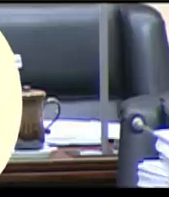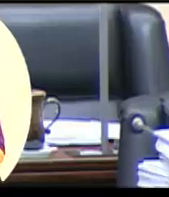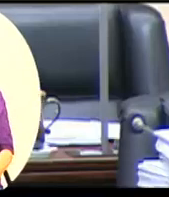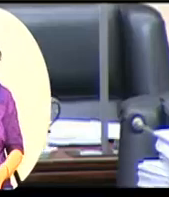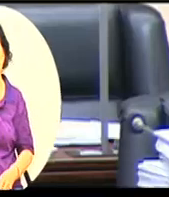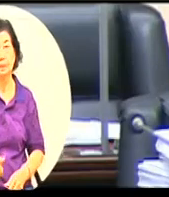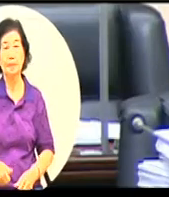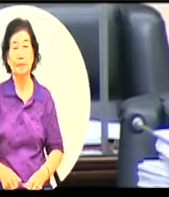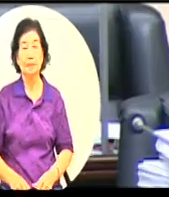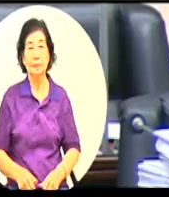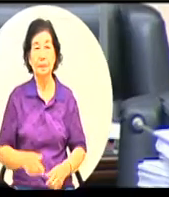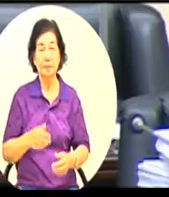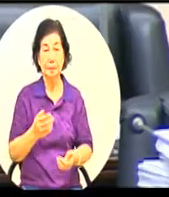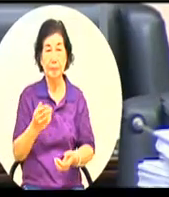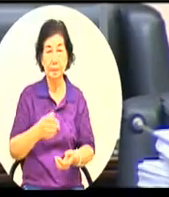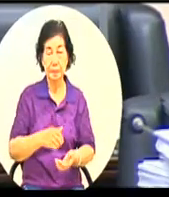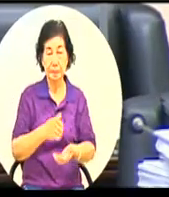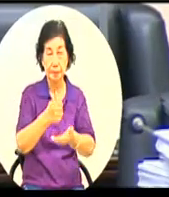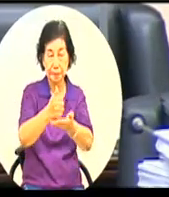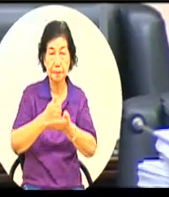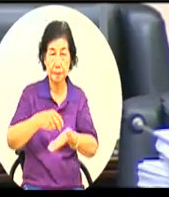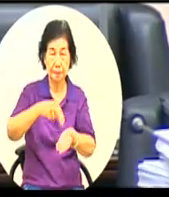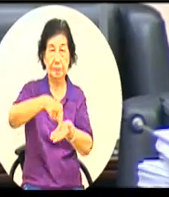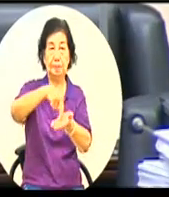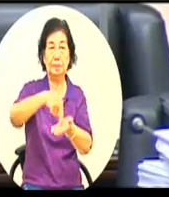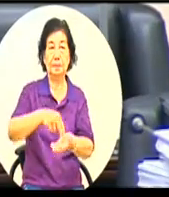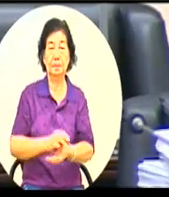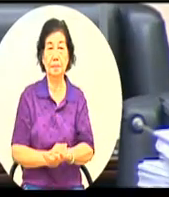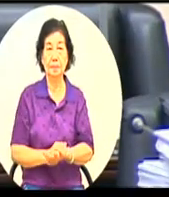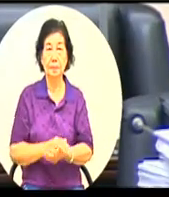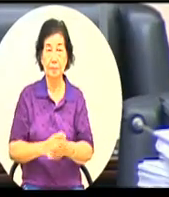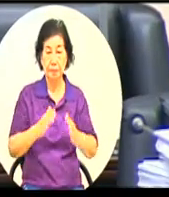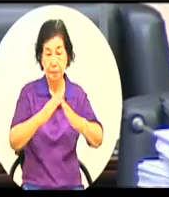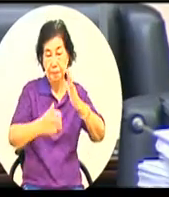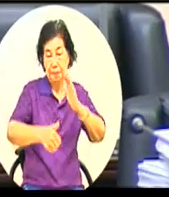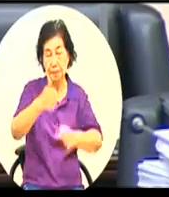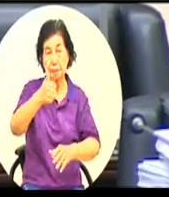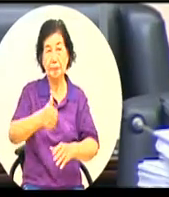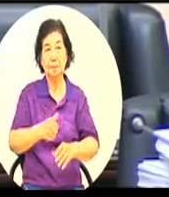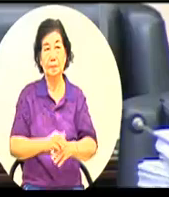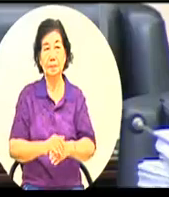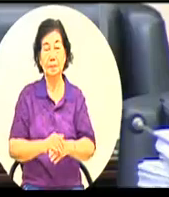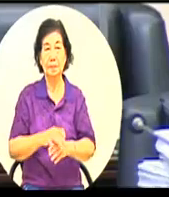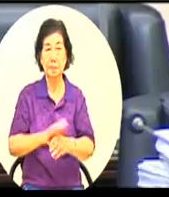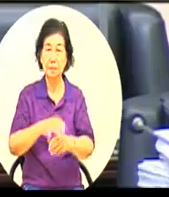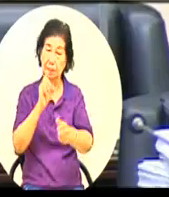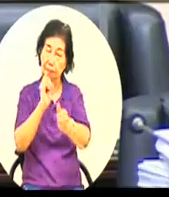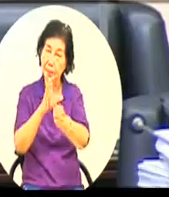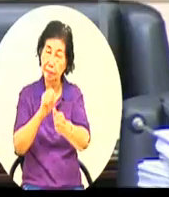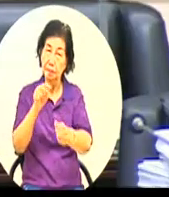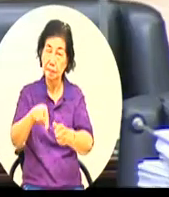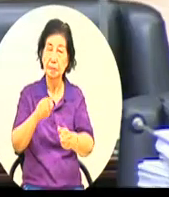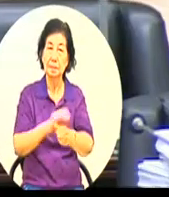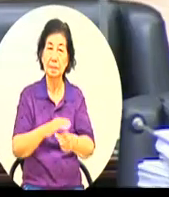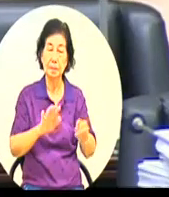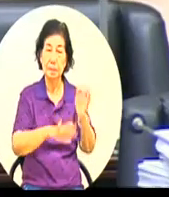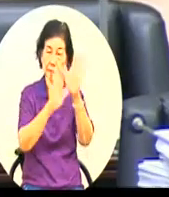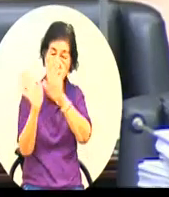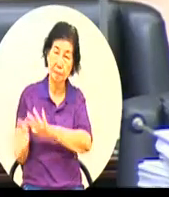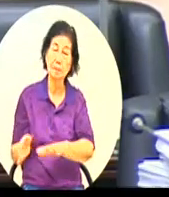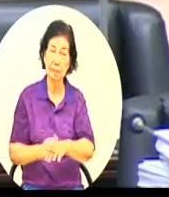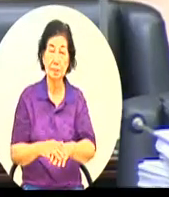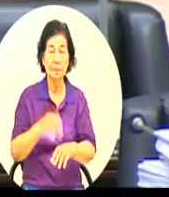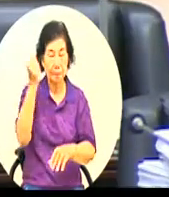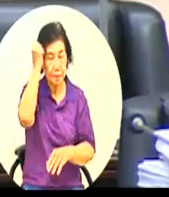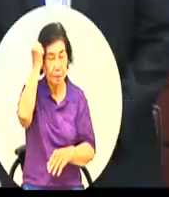来，请起来坐。 陈局长。 林市长，今麦咧甲你交代的话，你有听到啦？吼，会啦吼。